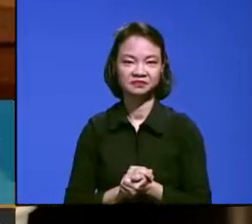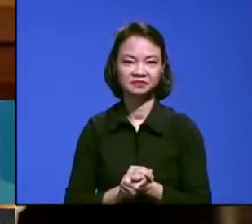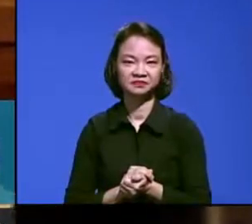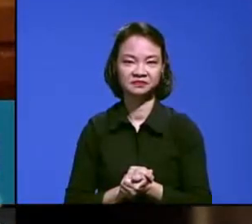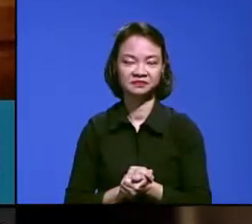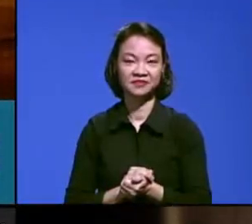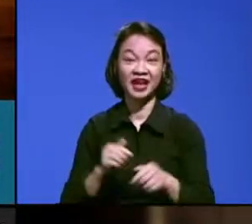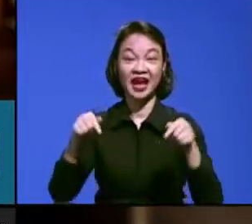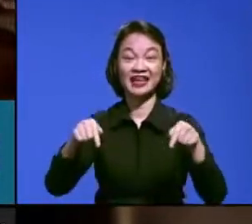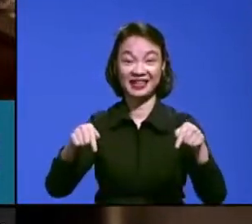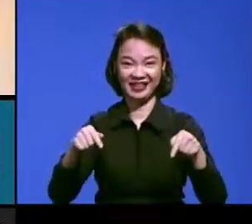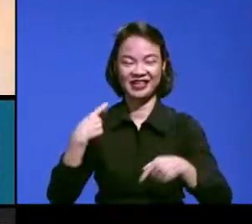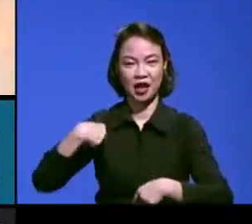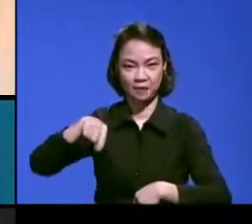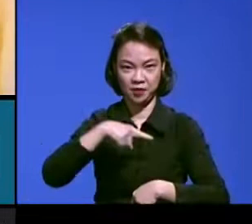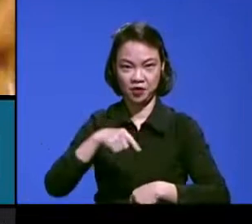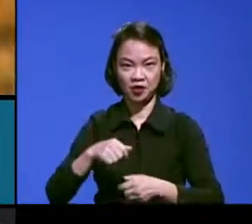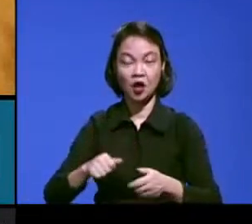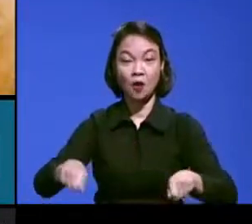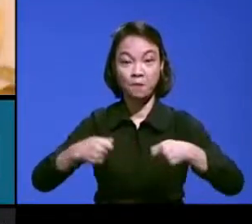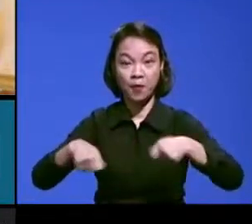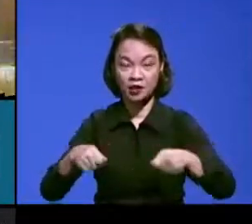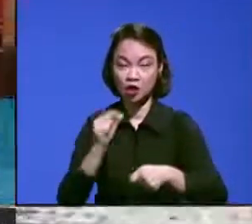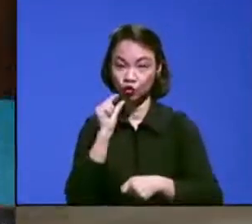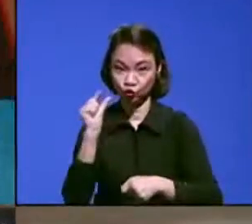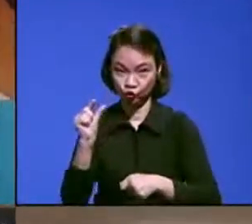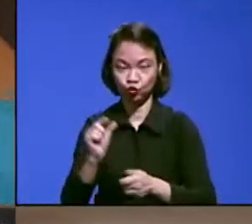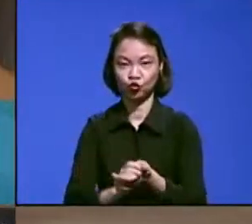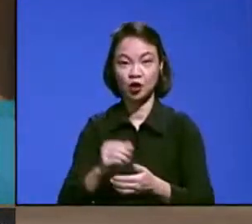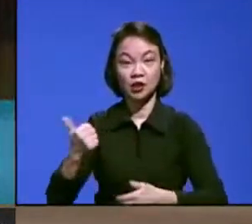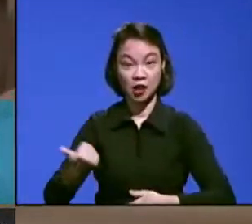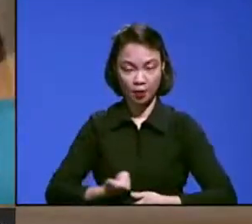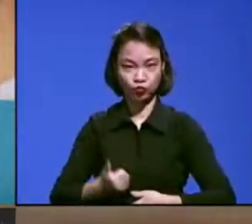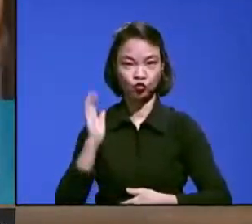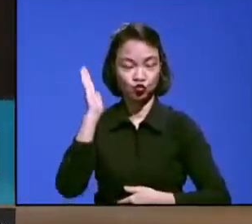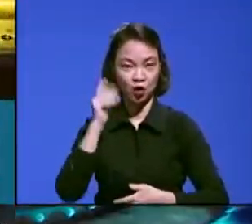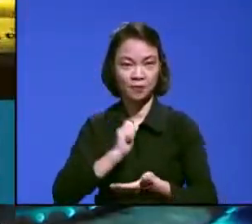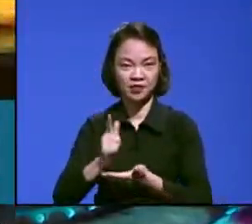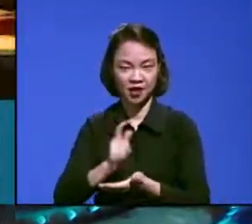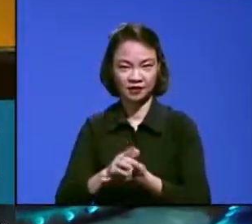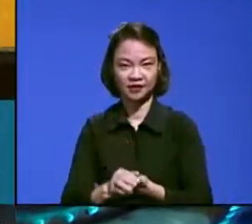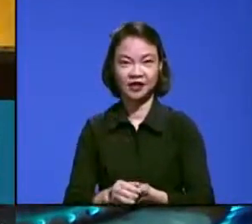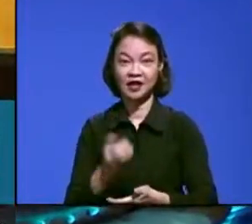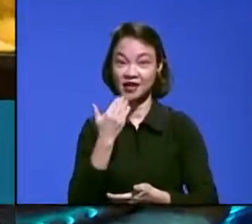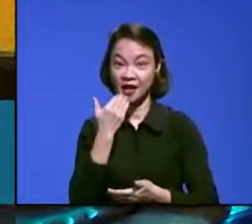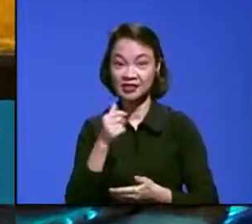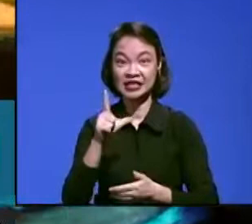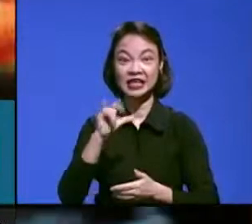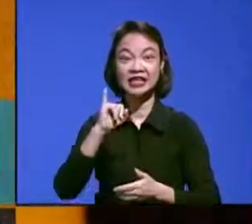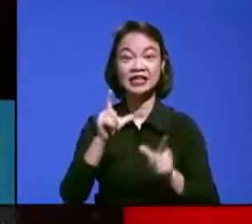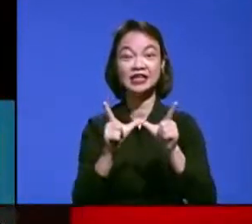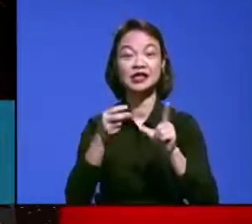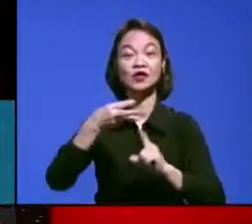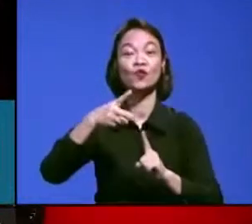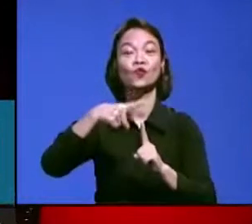Nah, hari ini kami akan memasak bagi para tamu yang sudah memesan dine-in. Menunya, nasi liwet spesial.